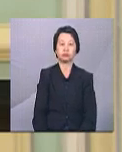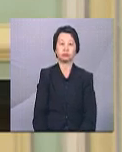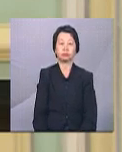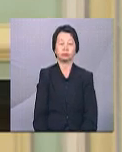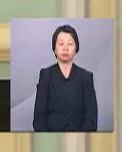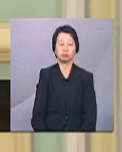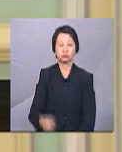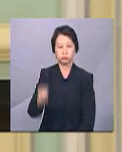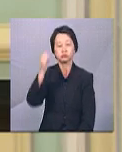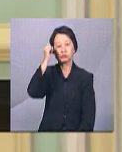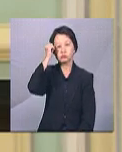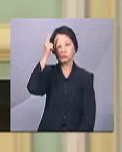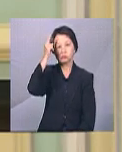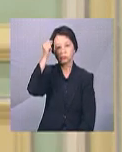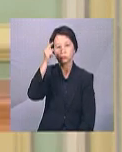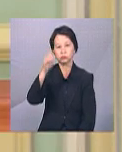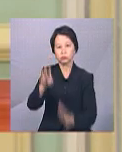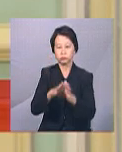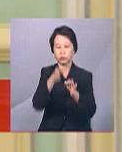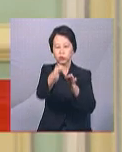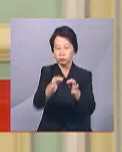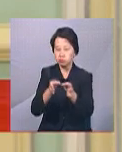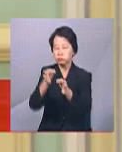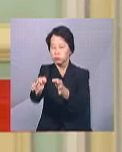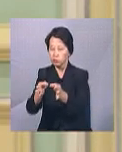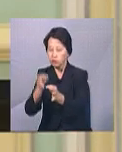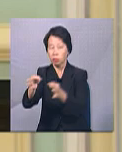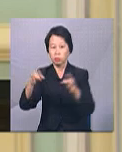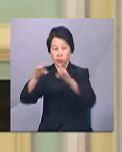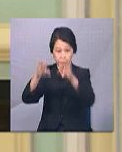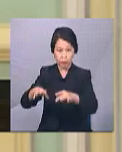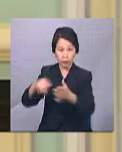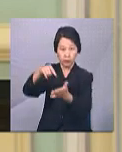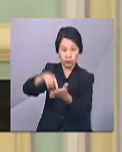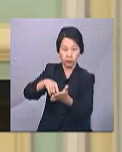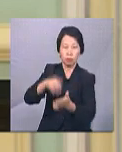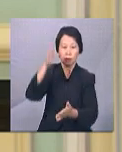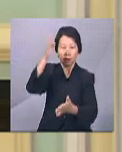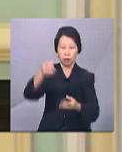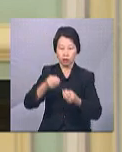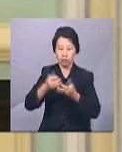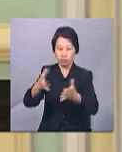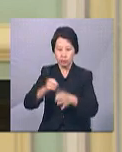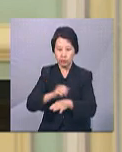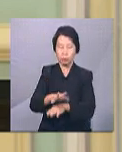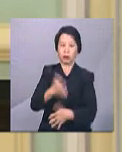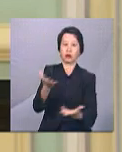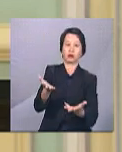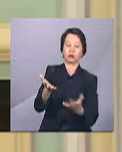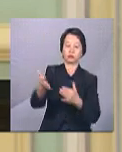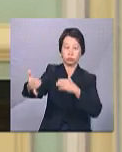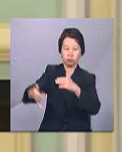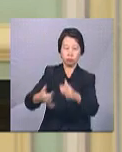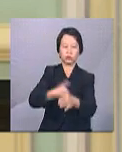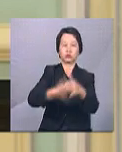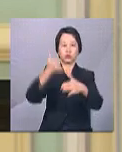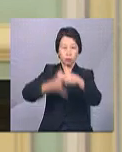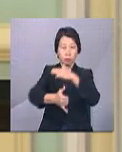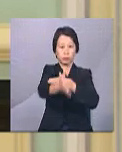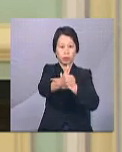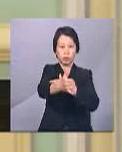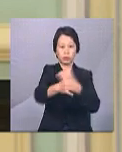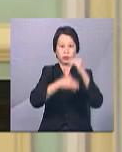menyadari bahwa penundaan tarih presan ini akan memberi kesan kepada kemasukan ke